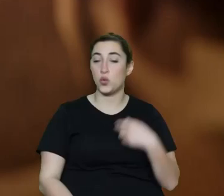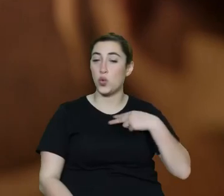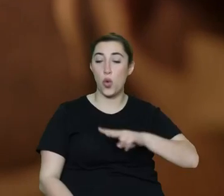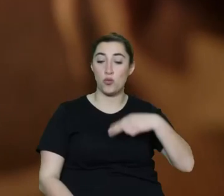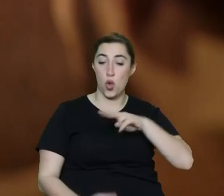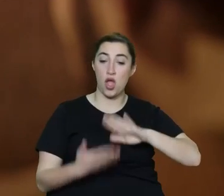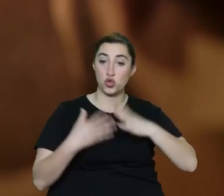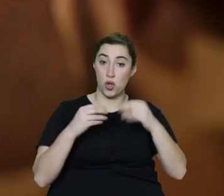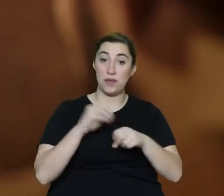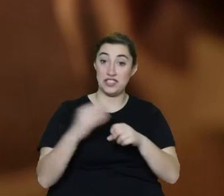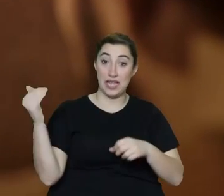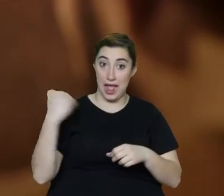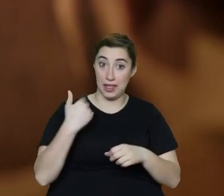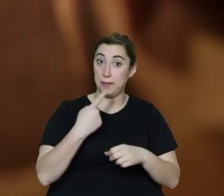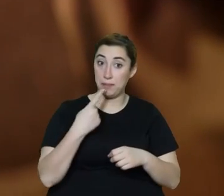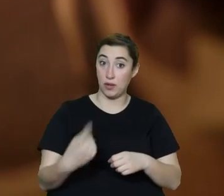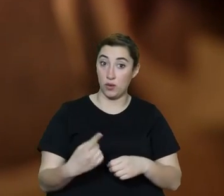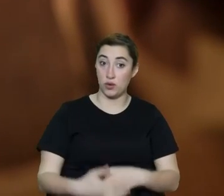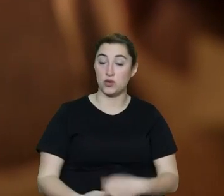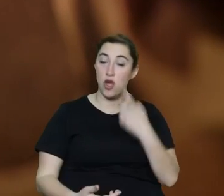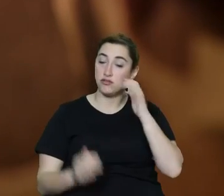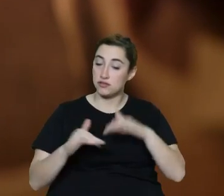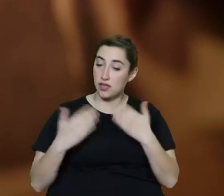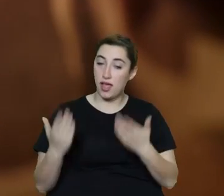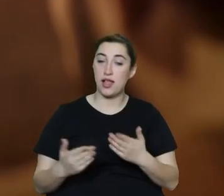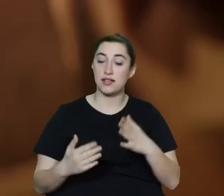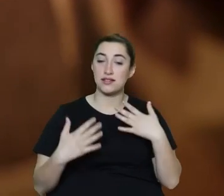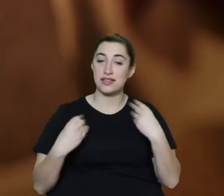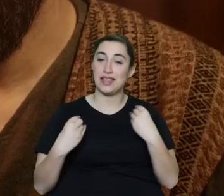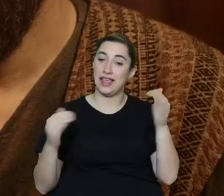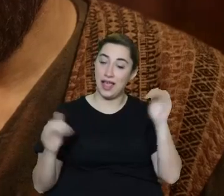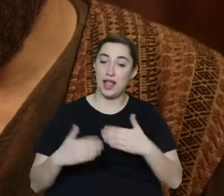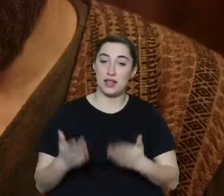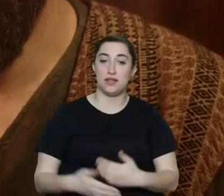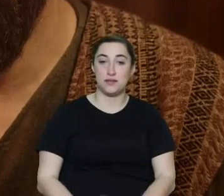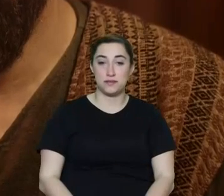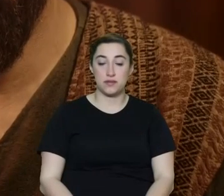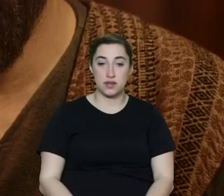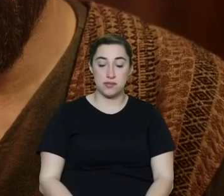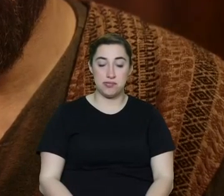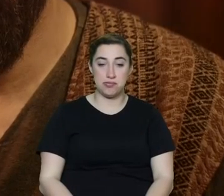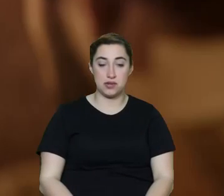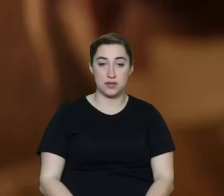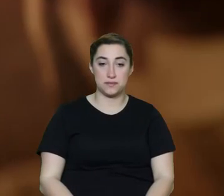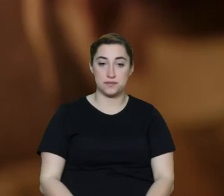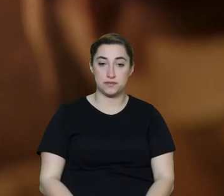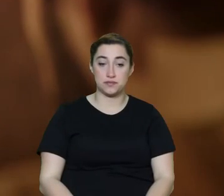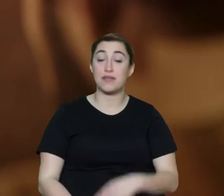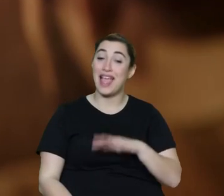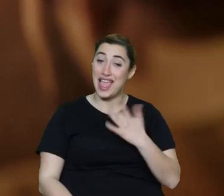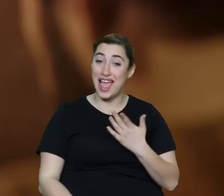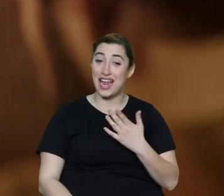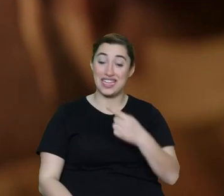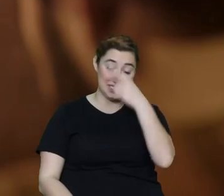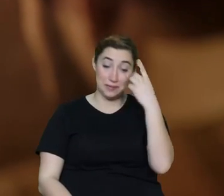Yolumuza yoldaş olmaya geldim dersin. Hoş geldin, sefa geldin. Yunus başı önde gülümsedi. Madem